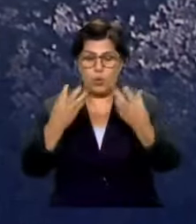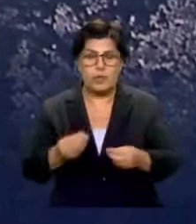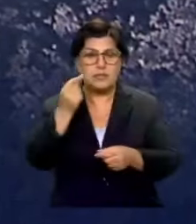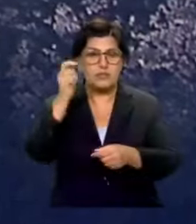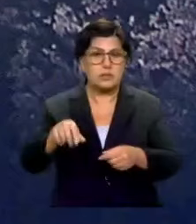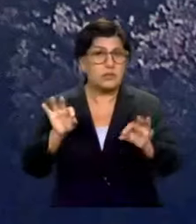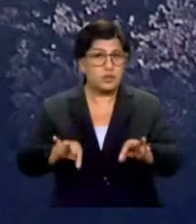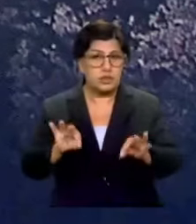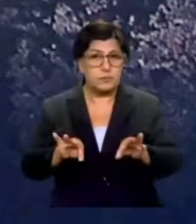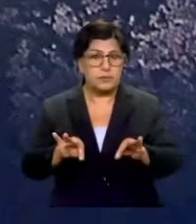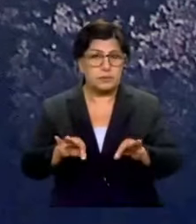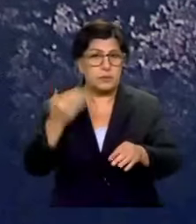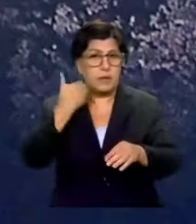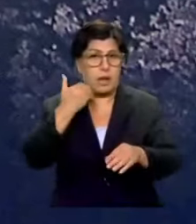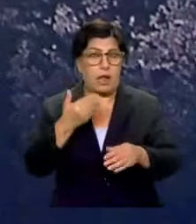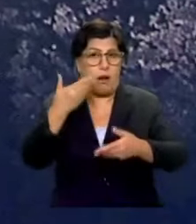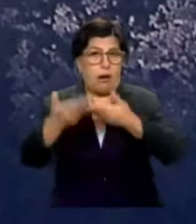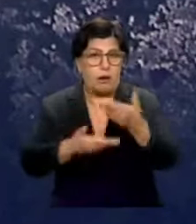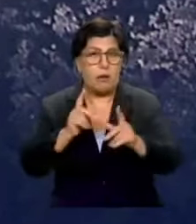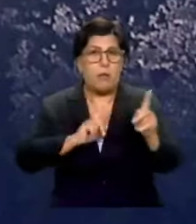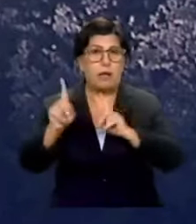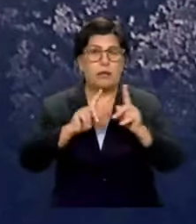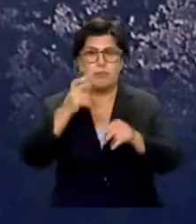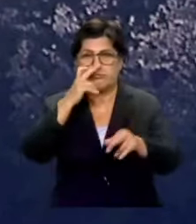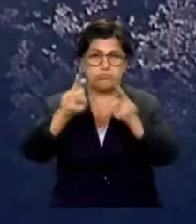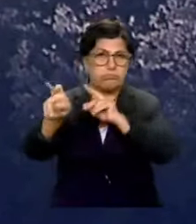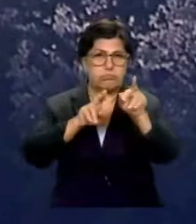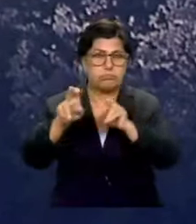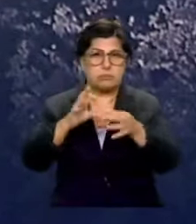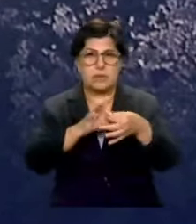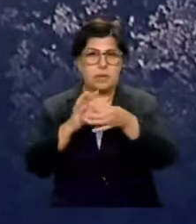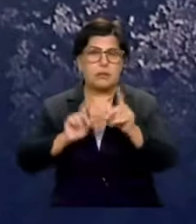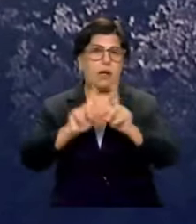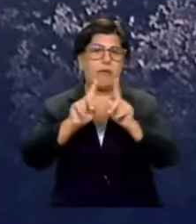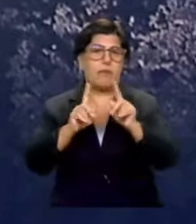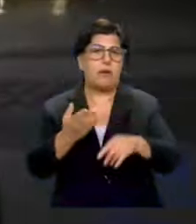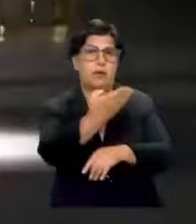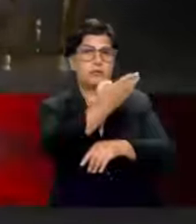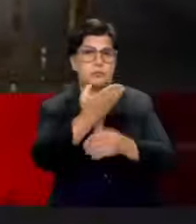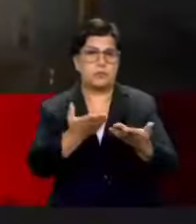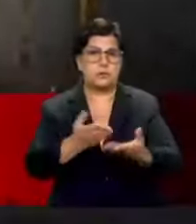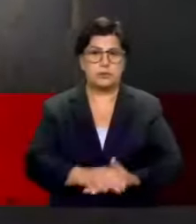olan kişi Şimdi de yalan söyleyerek mahkemeyi yanıltıyor diye dava açtı